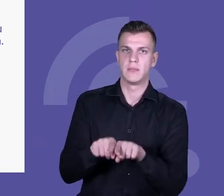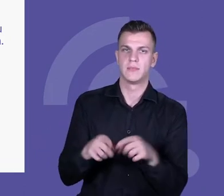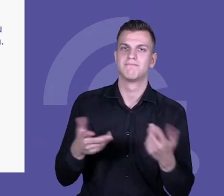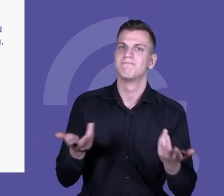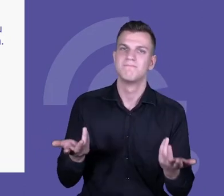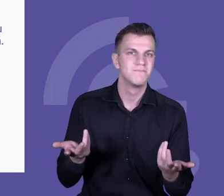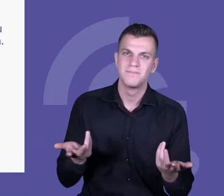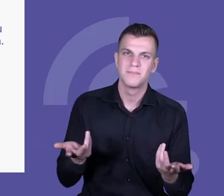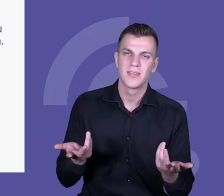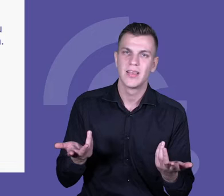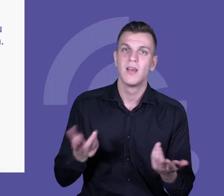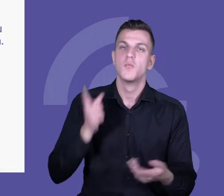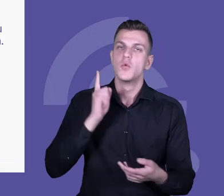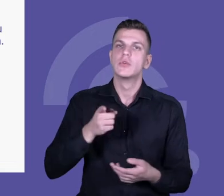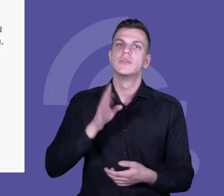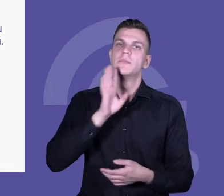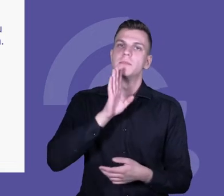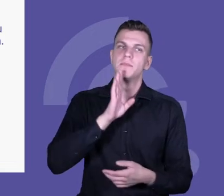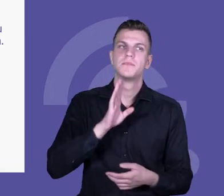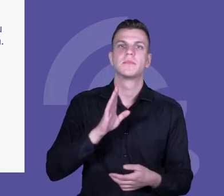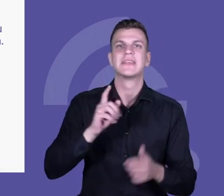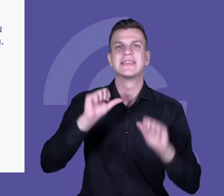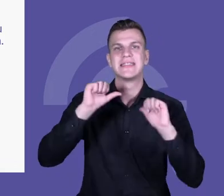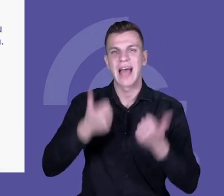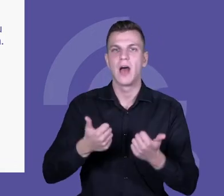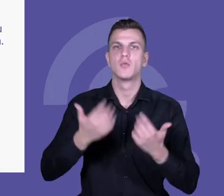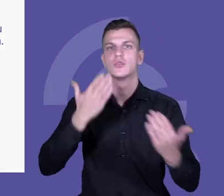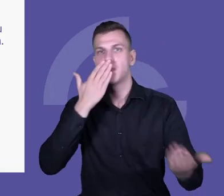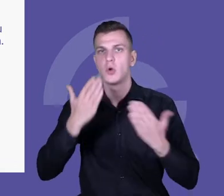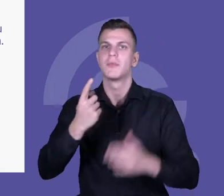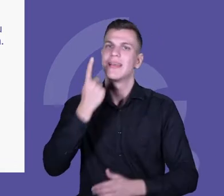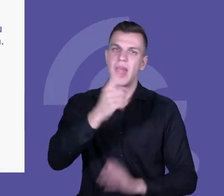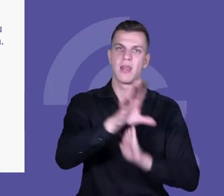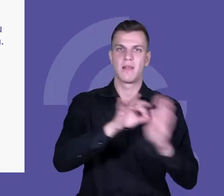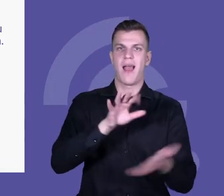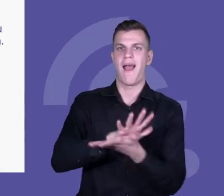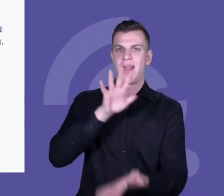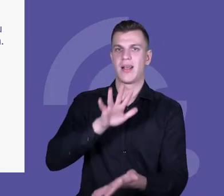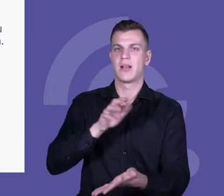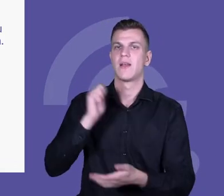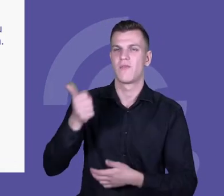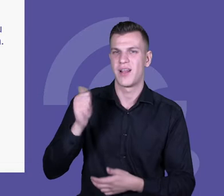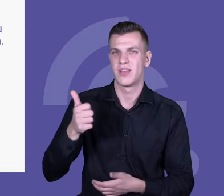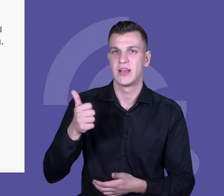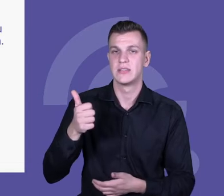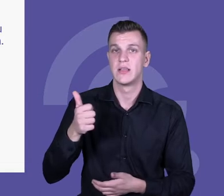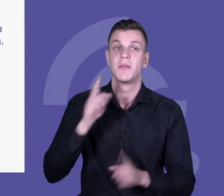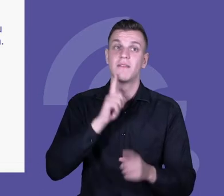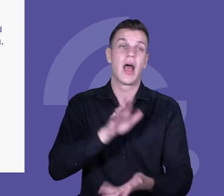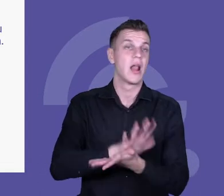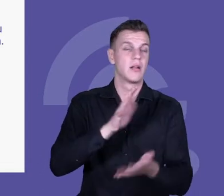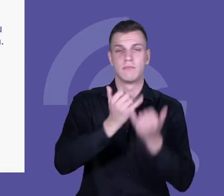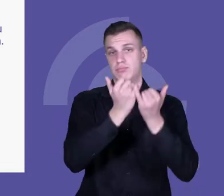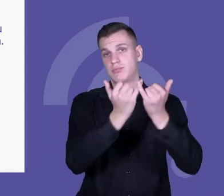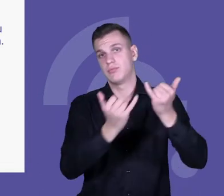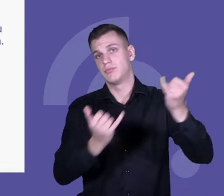postulujemy stworzenie takiego wąskiego i stałego katalogu kompetencji, bo na razie mamy tych katalogów bardzo wiele. Te katalogi